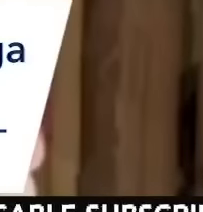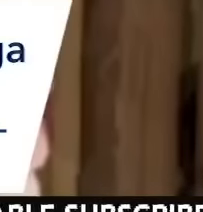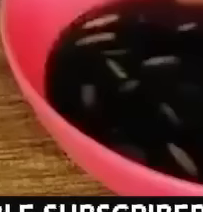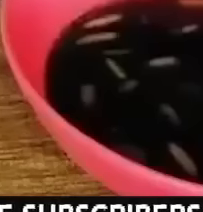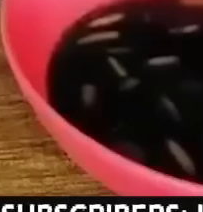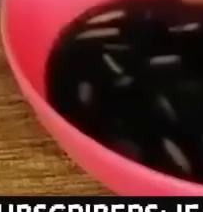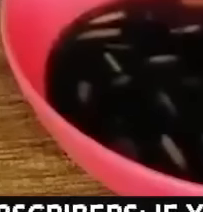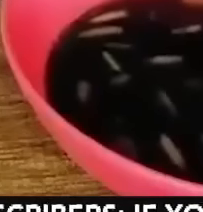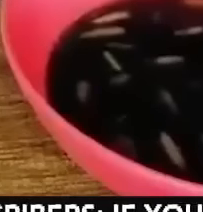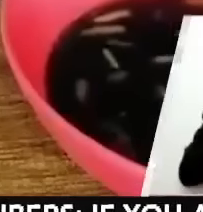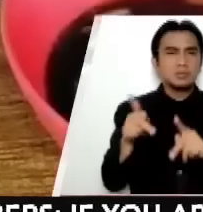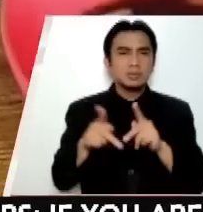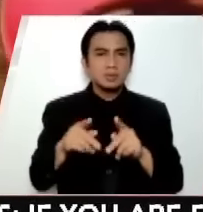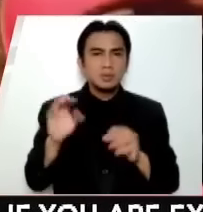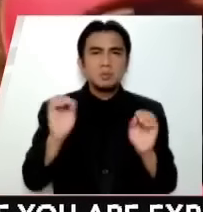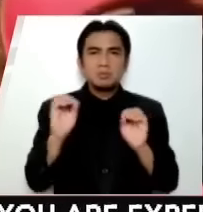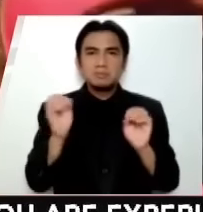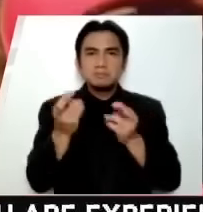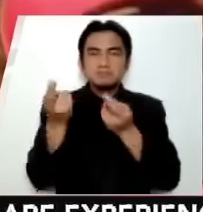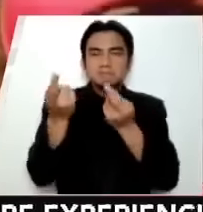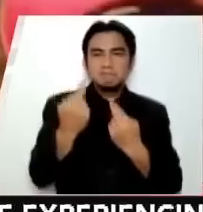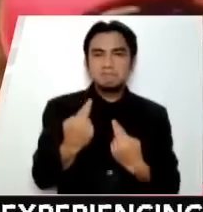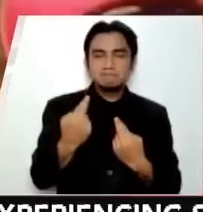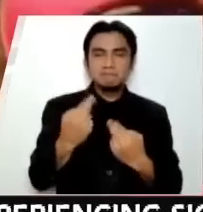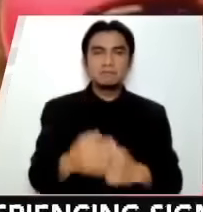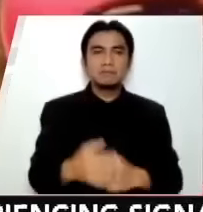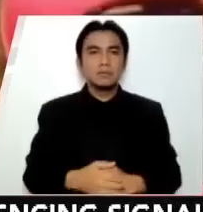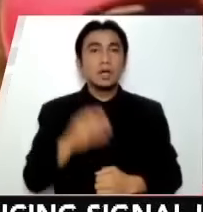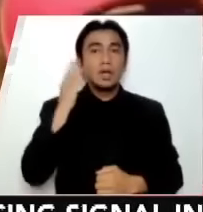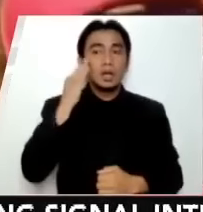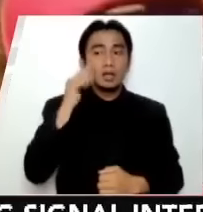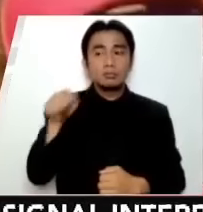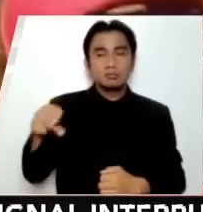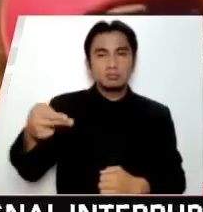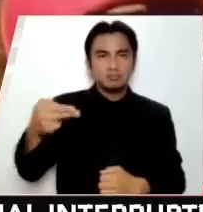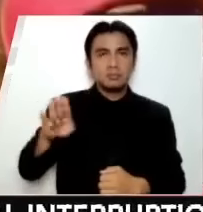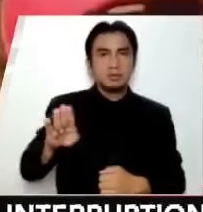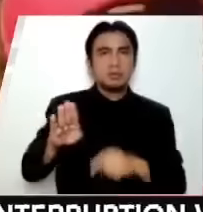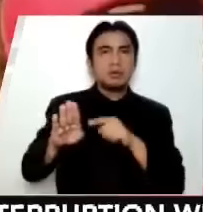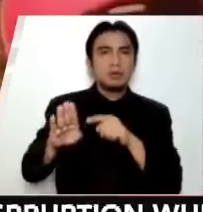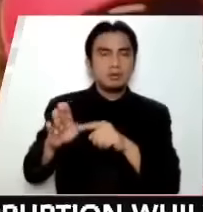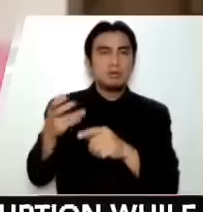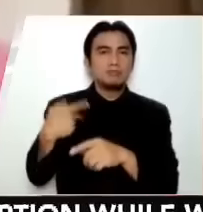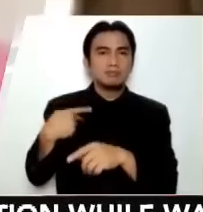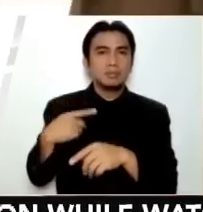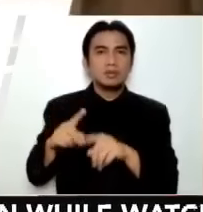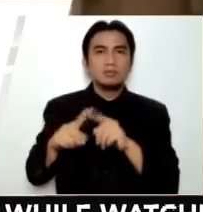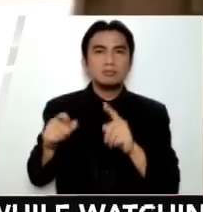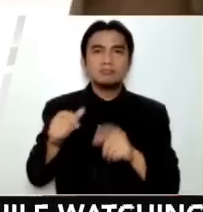kumalat alam daw nila na may high blood siya pero hindi naman daw ito malakas